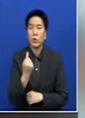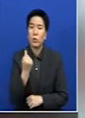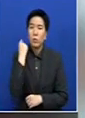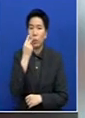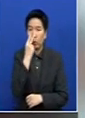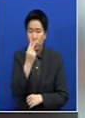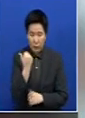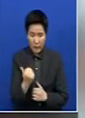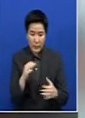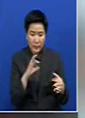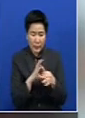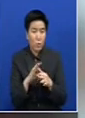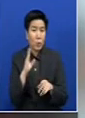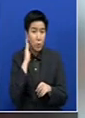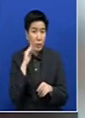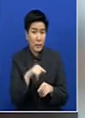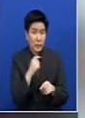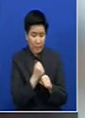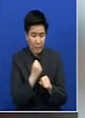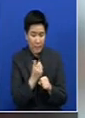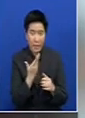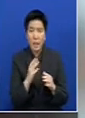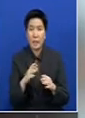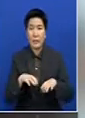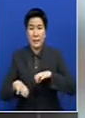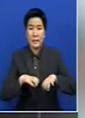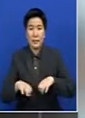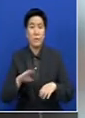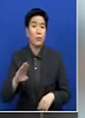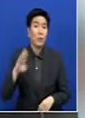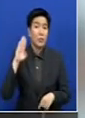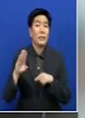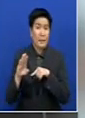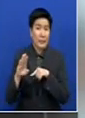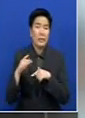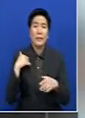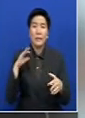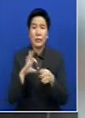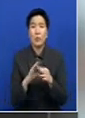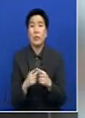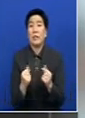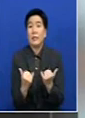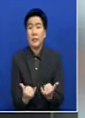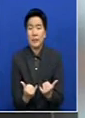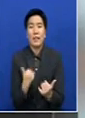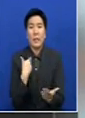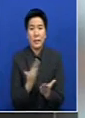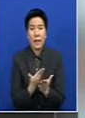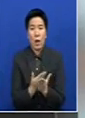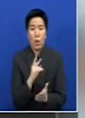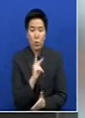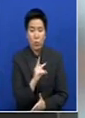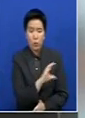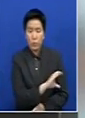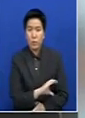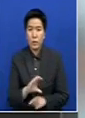ที่เส้นทางของคุณวิชัยกฤษดาธานนท์อดีตผู้บริหารเครือกฤษดามหานครเกี่ยวกับคดีนี้ก็นำเงินกู้บางส่ว